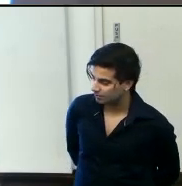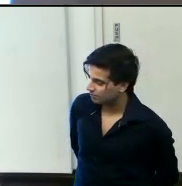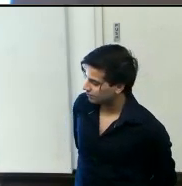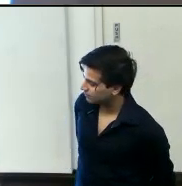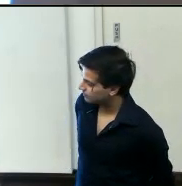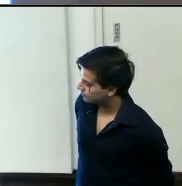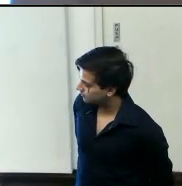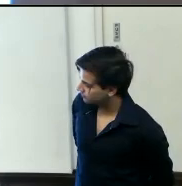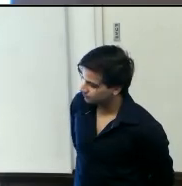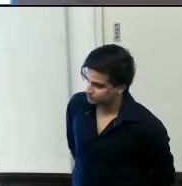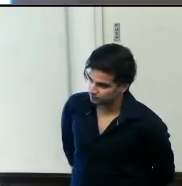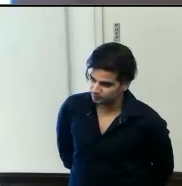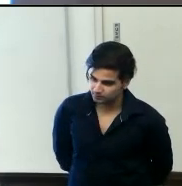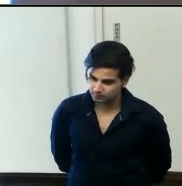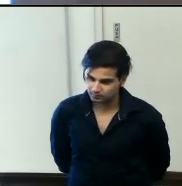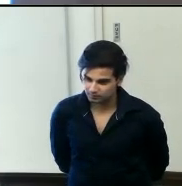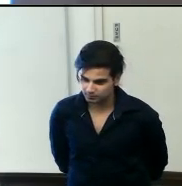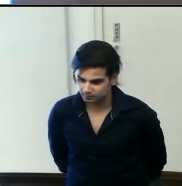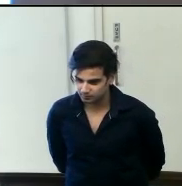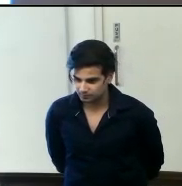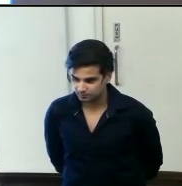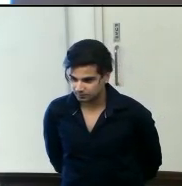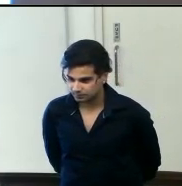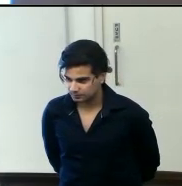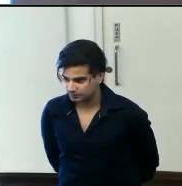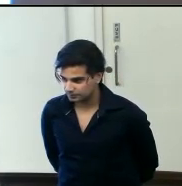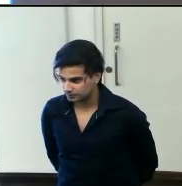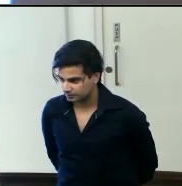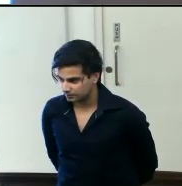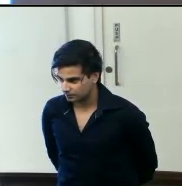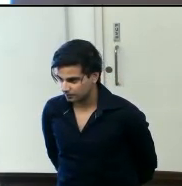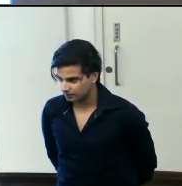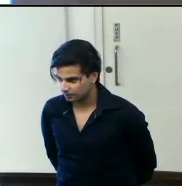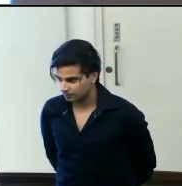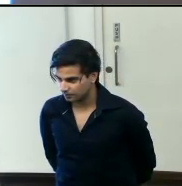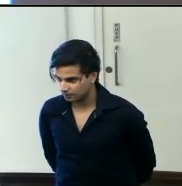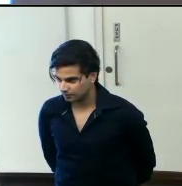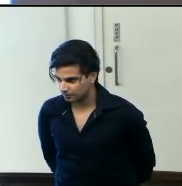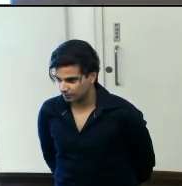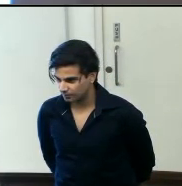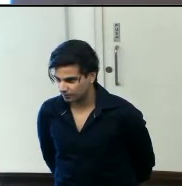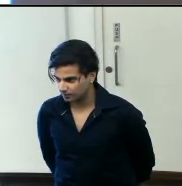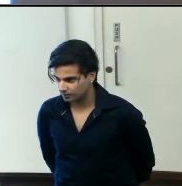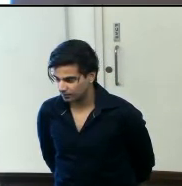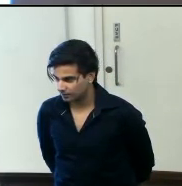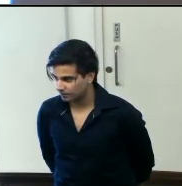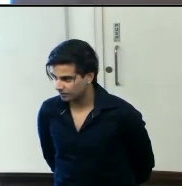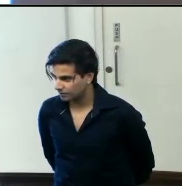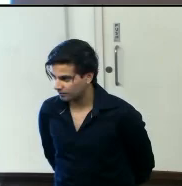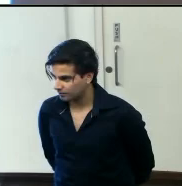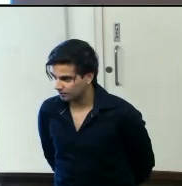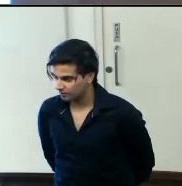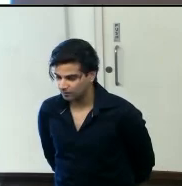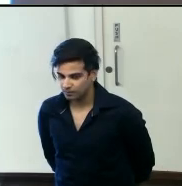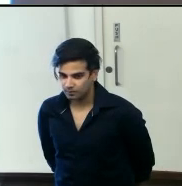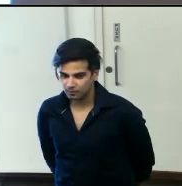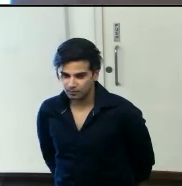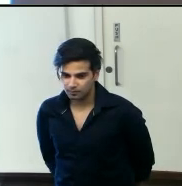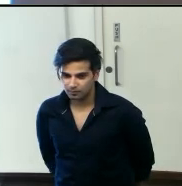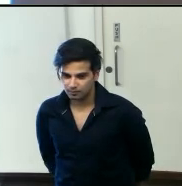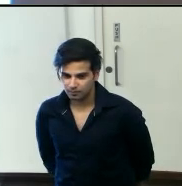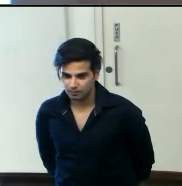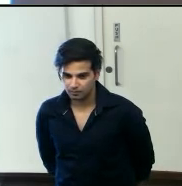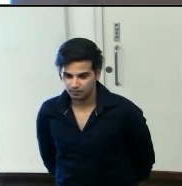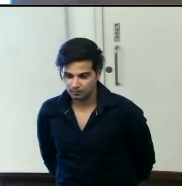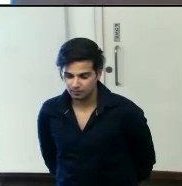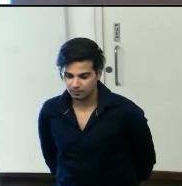ಅದನ್ನು ಬಿಡಿಸ್ಕೊಂಡು ಅದನ್ನು ಆಕಾರದ ರೂಪಕ್ಕೆ ಅಥವಾ ಒಂದು ಫಾರ್ಮ್ ಆಗಿ ತೊಗೊಂಬಂದಾಗ ಅದನ್ನು ಭಾಳ ಬೇರೆ ಬೇರೆ ಥರದಲ್ಲಿ ಬಳಸ್ಕೋಬೋದು. ಸೊ ಹಾಗಾಗಿ